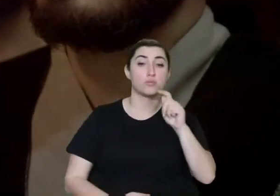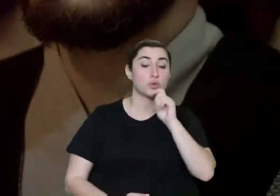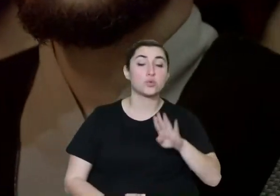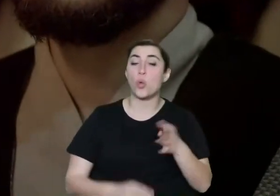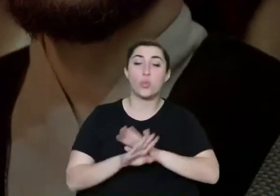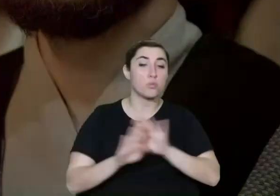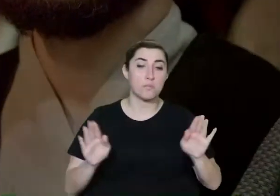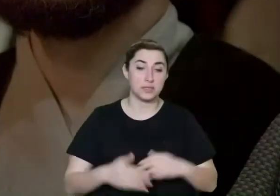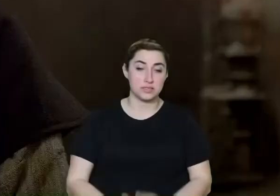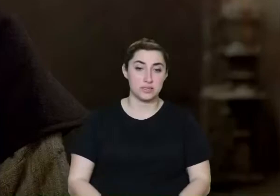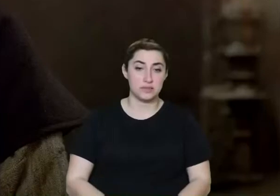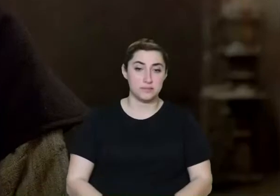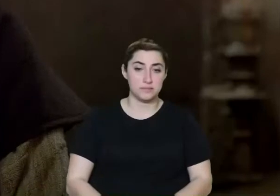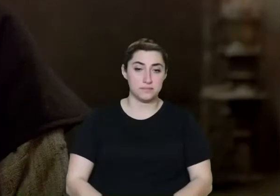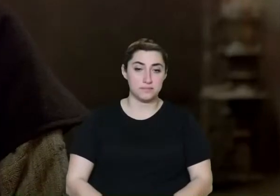sözünden dönmez.